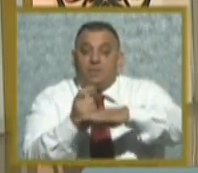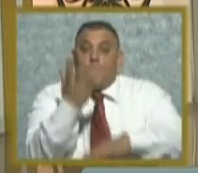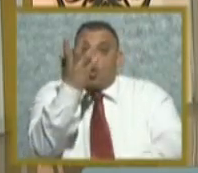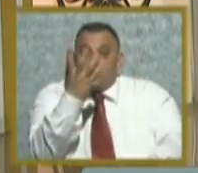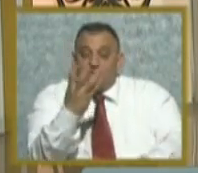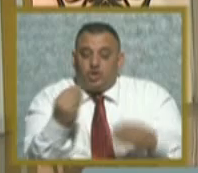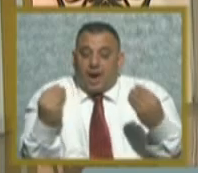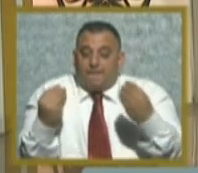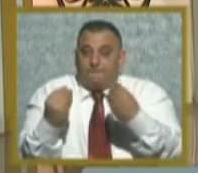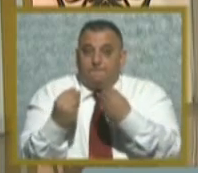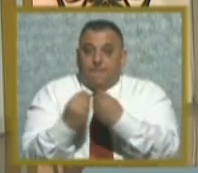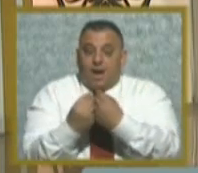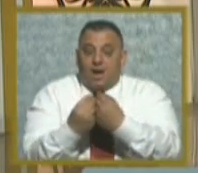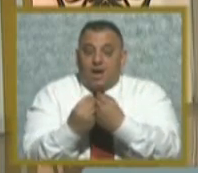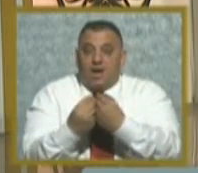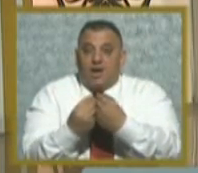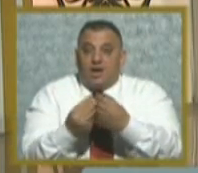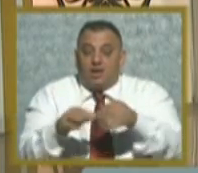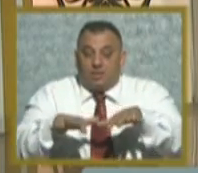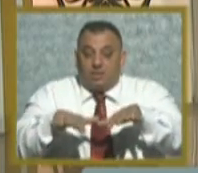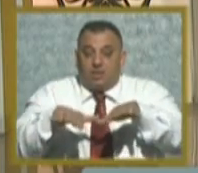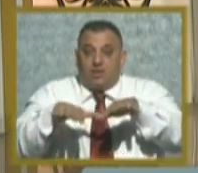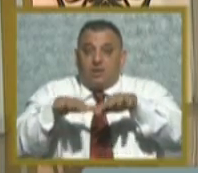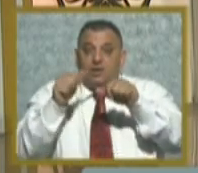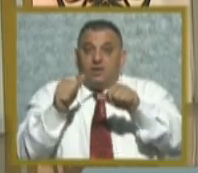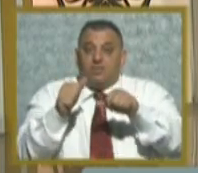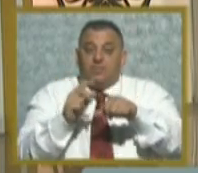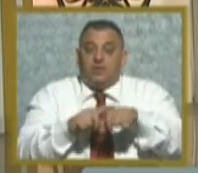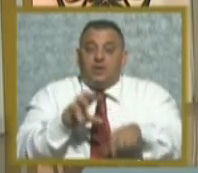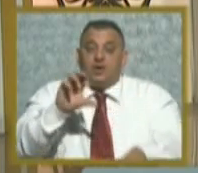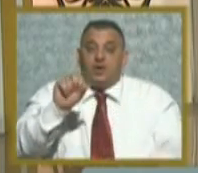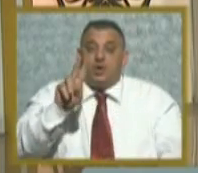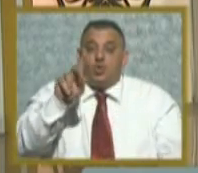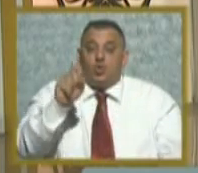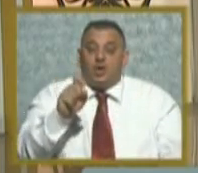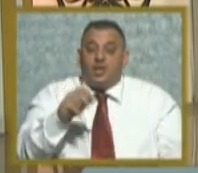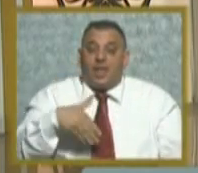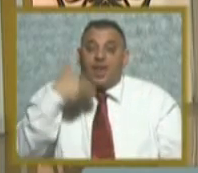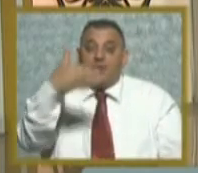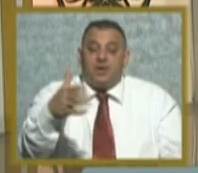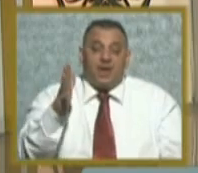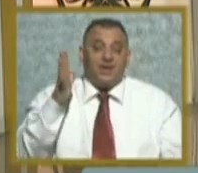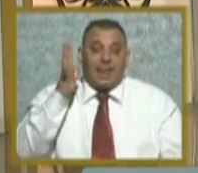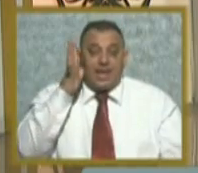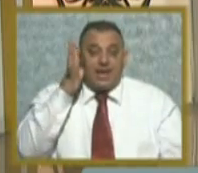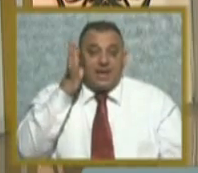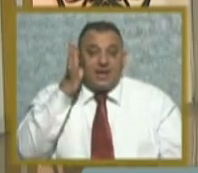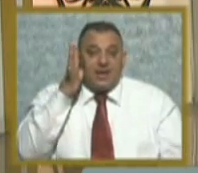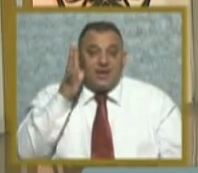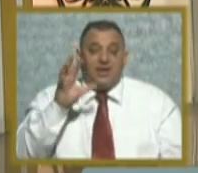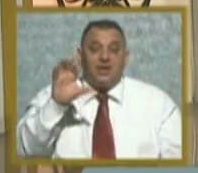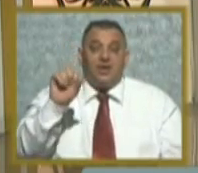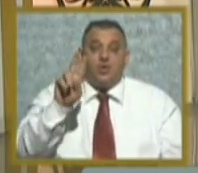جمع. إيه. وخلص، يجي بالوتر معه دغري أو ينتظر الأذان عشان يدخل صلاة